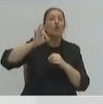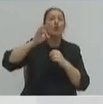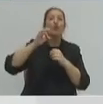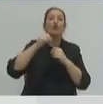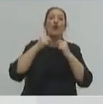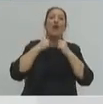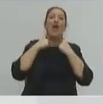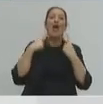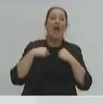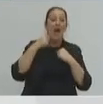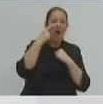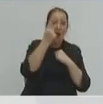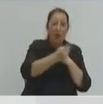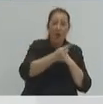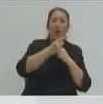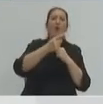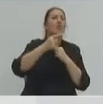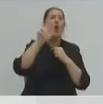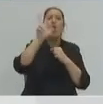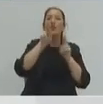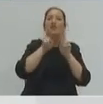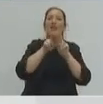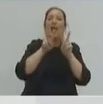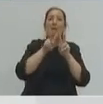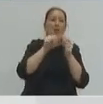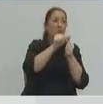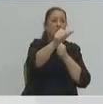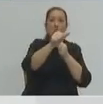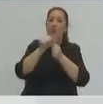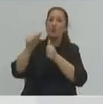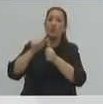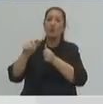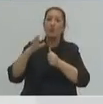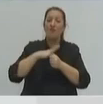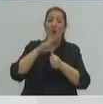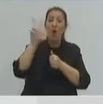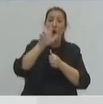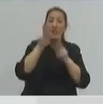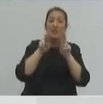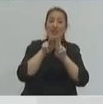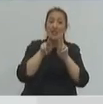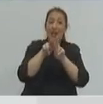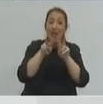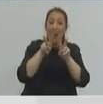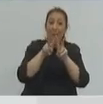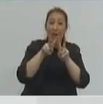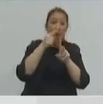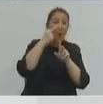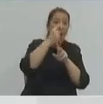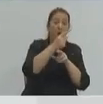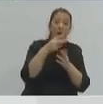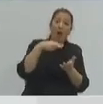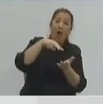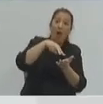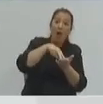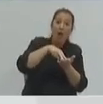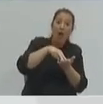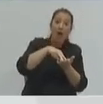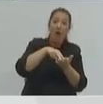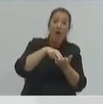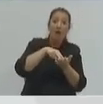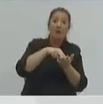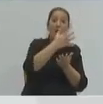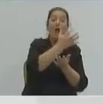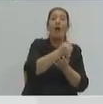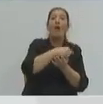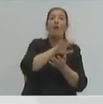Çanta'nın, Danamandıra'nın uzaklığı 30 kilometrenin üzerinde. 30 kilometre ileriden ayakta yolcu almayan bir minibüsün geldiğini